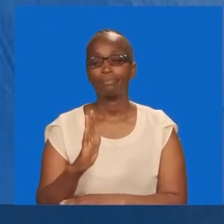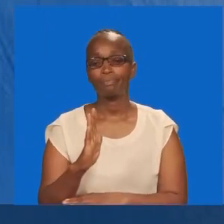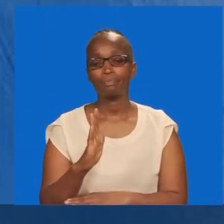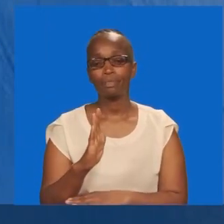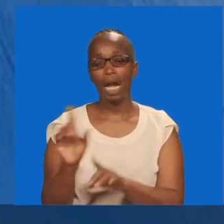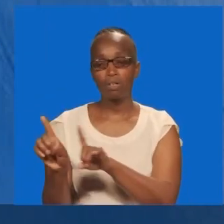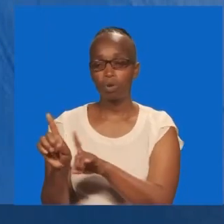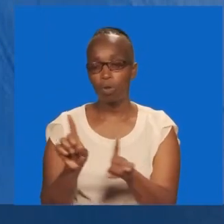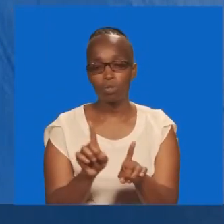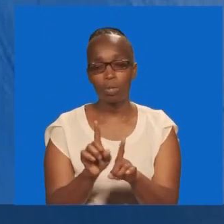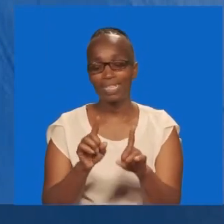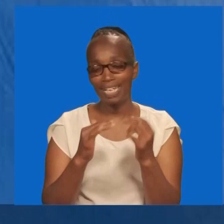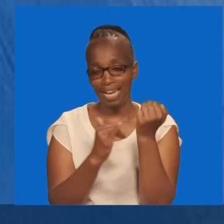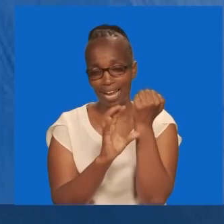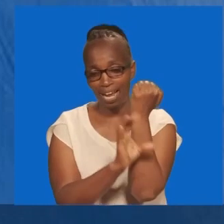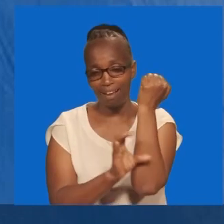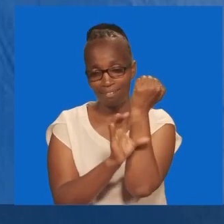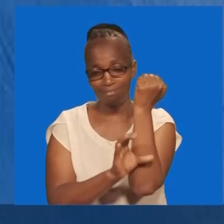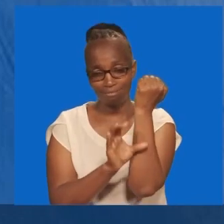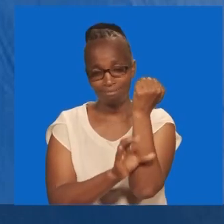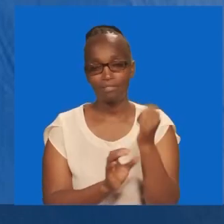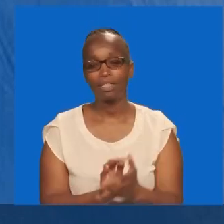vinaendelea katika nchi yetu.